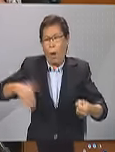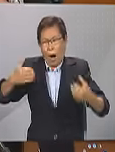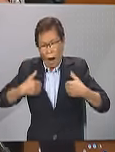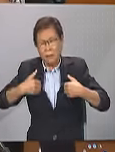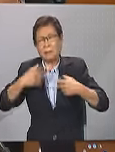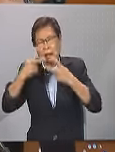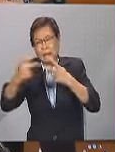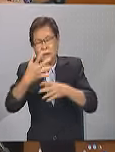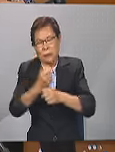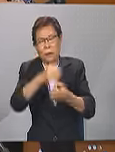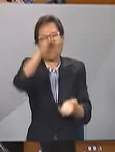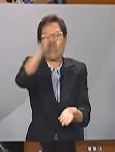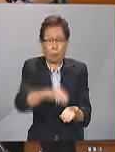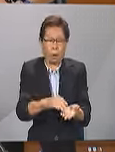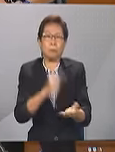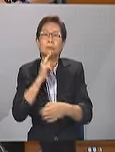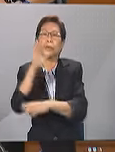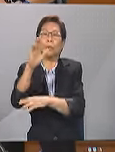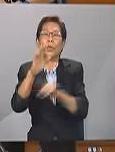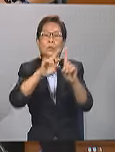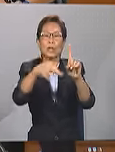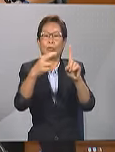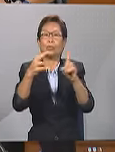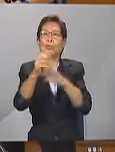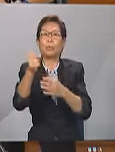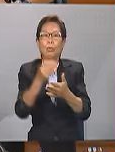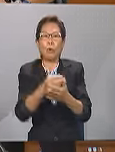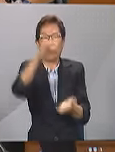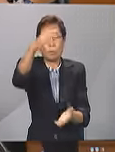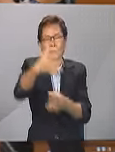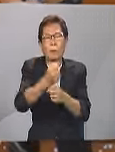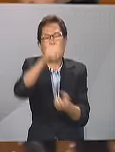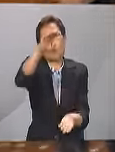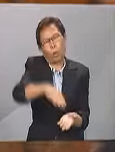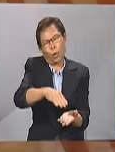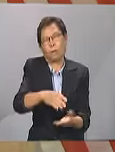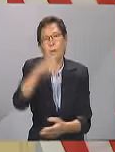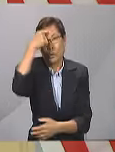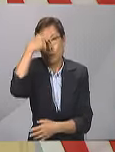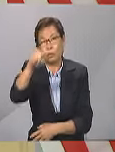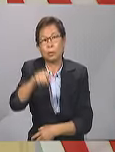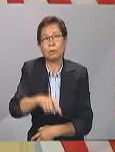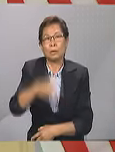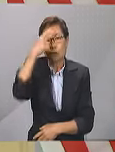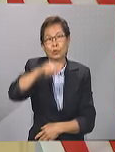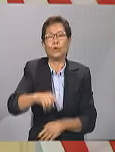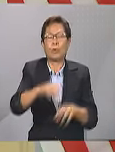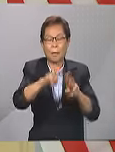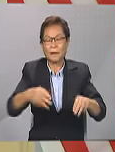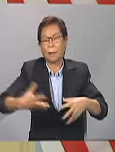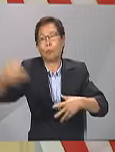tedapat kurang DPD yang dijanjikan yaitu 1900 meski untuk kepulangan